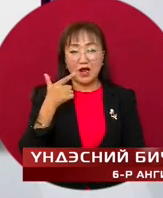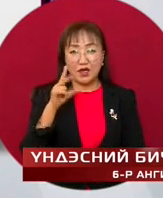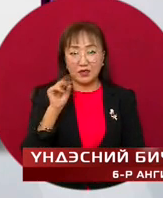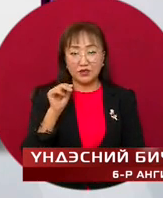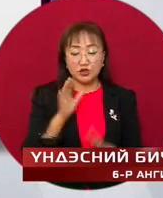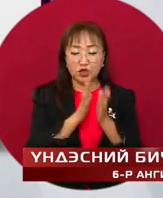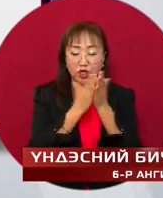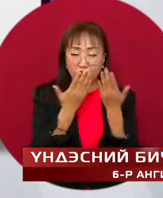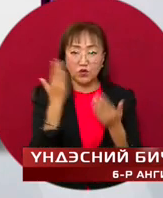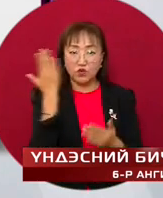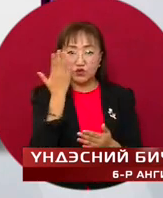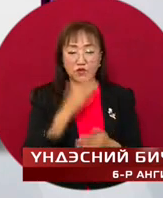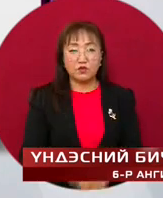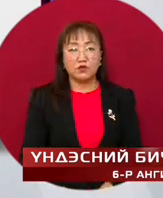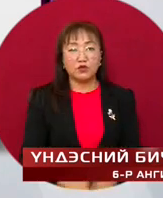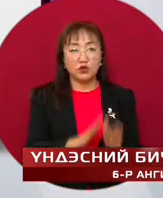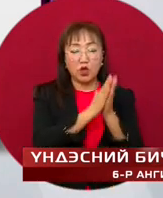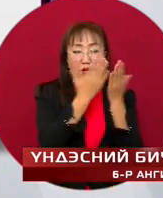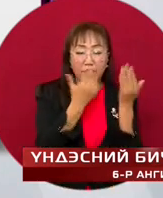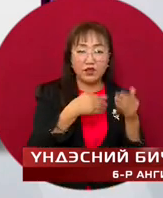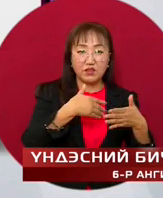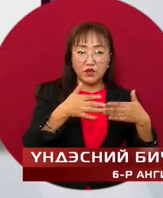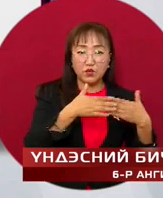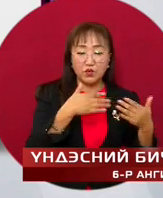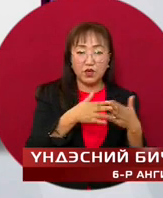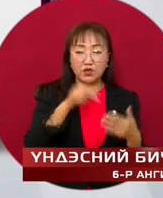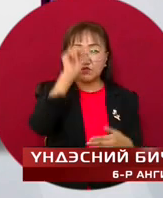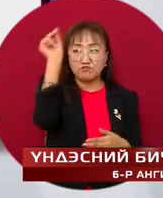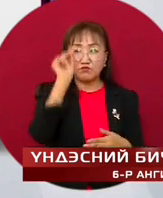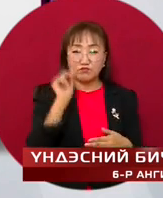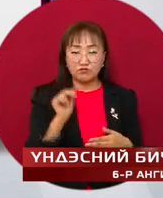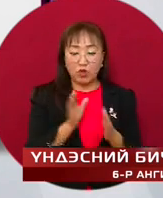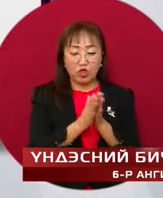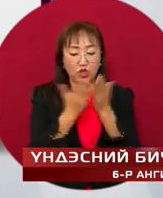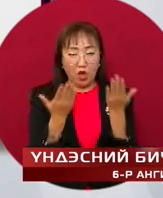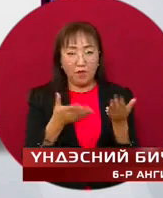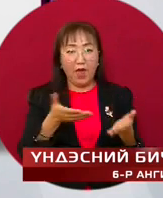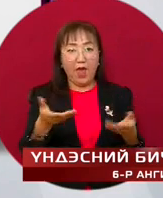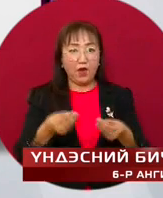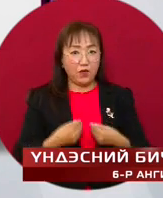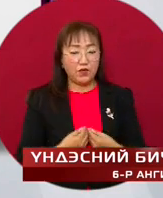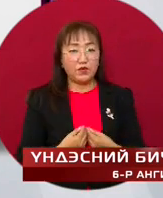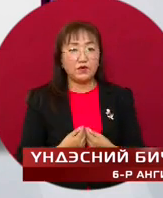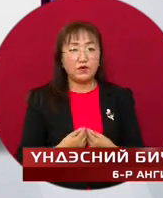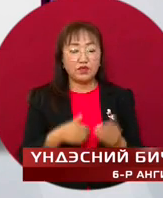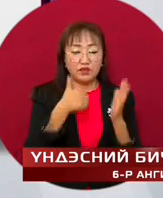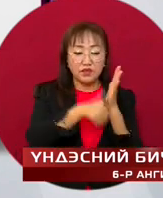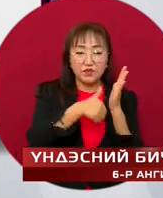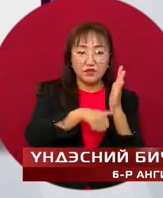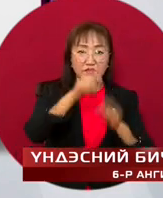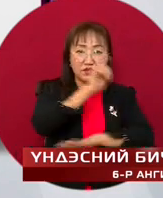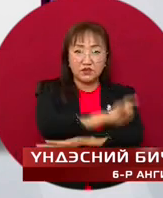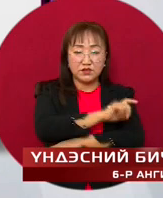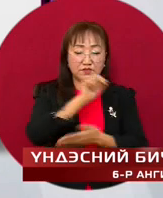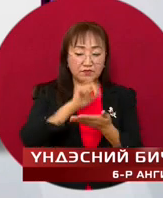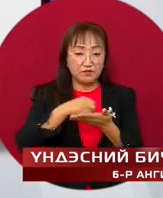Номын дэлгүүрээс үндэсний бичгийн ном авав. Дэвтэрт хичээл бичив.